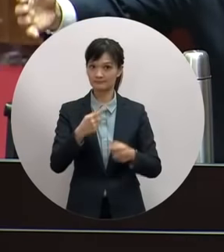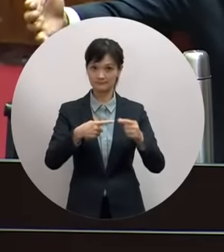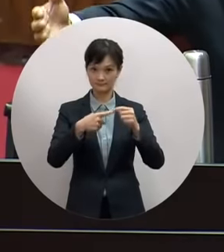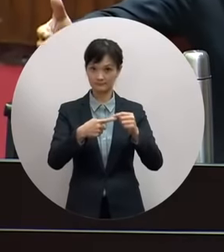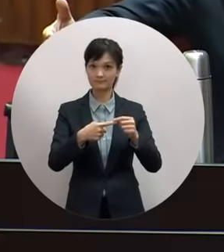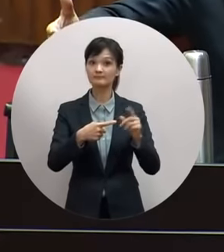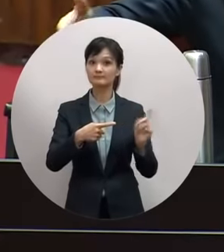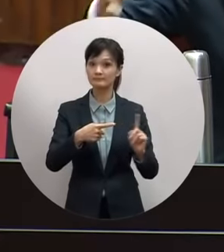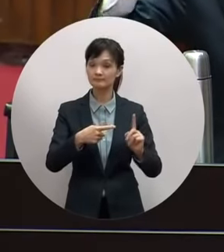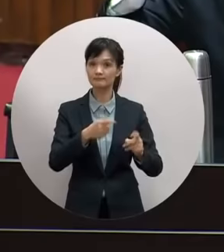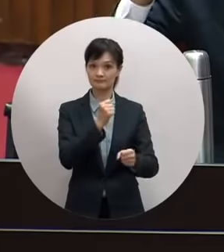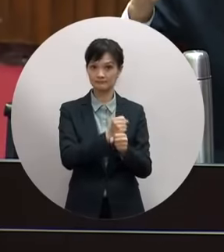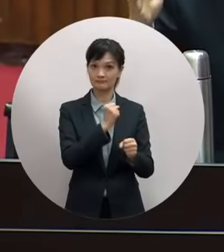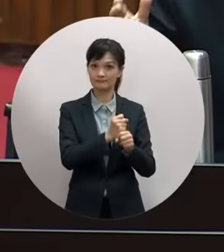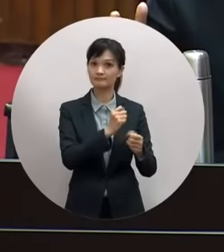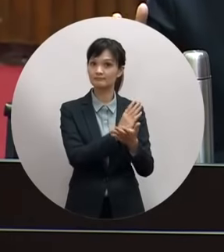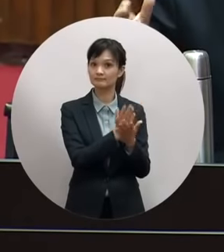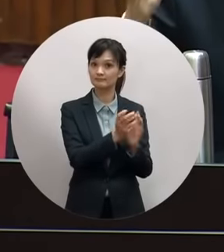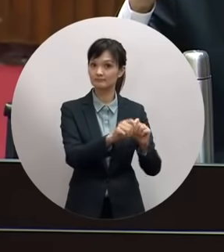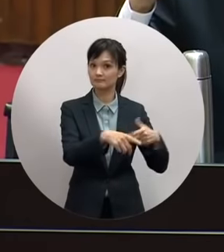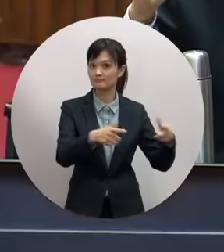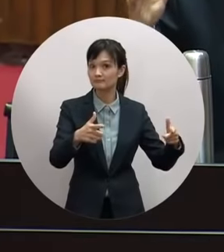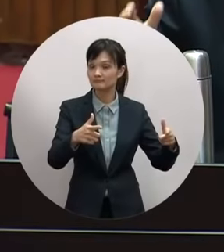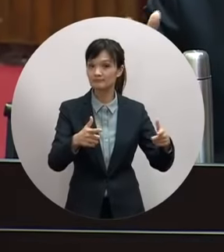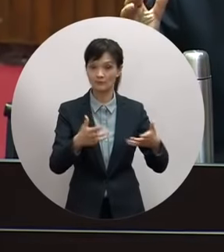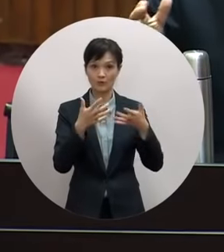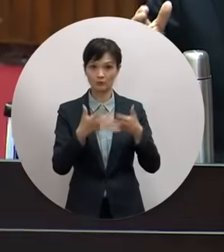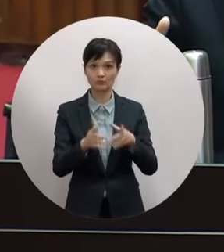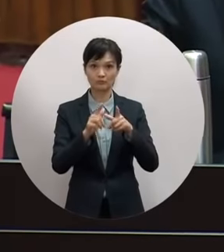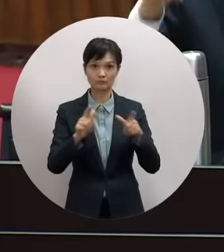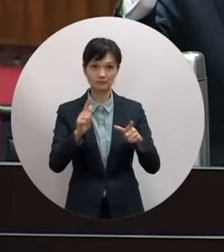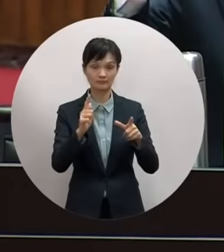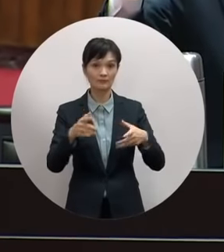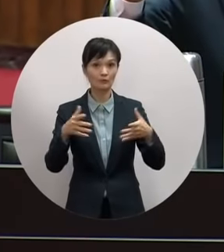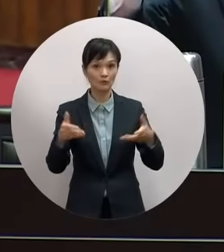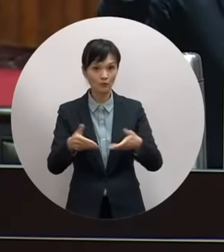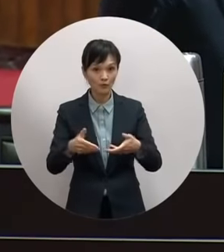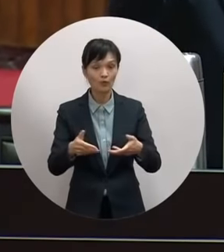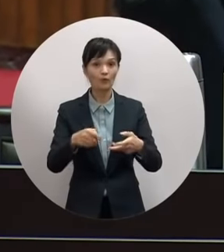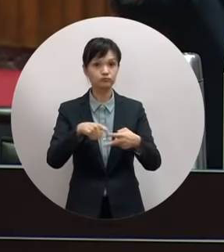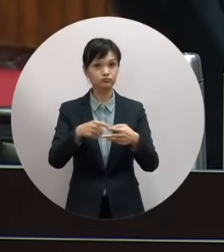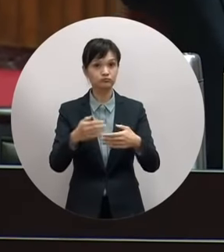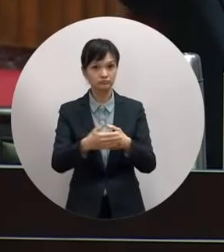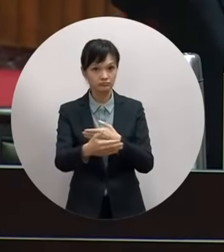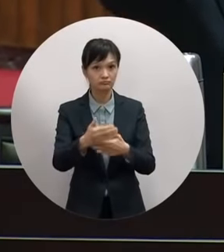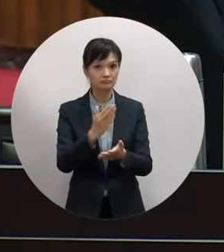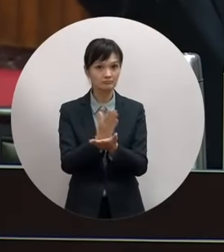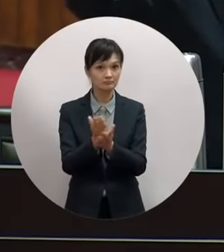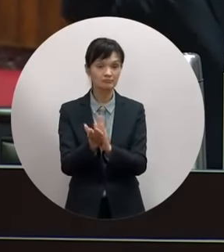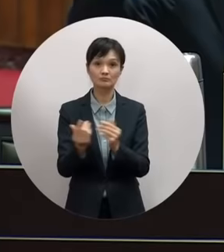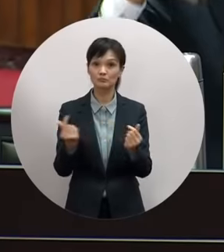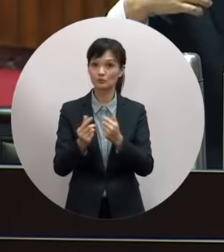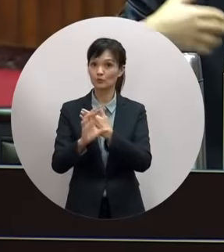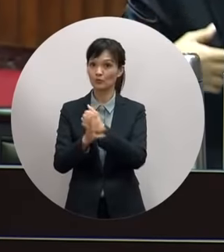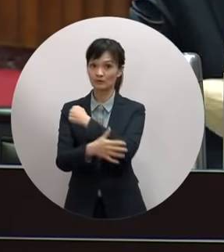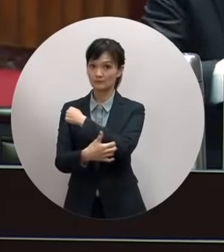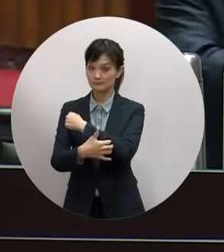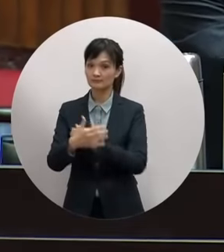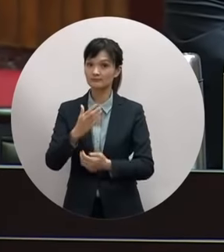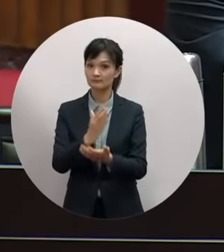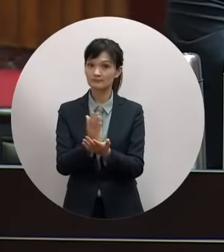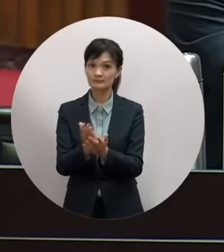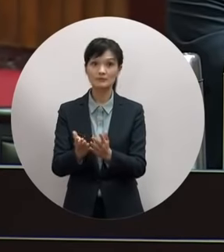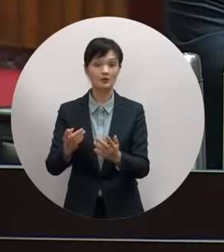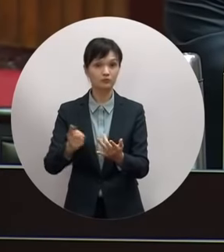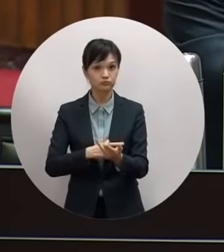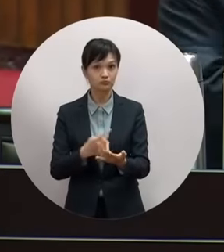各行业啊，或者重大的政策工程缺工啊，包括啊外籍劳工等等，